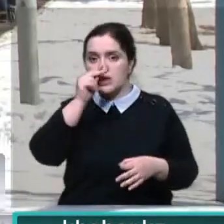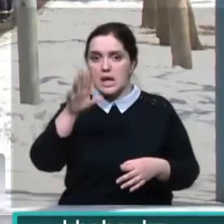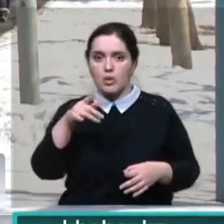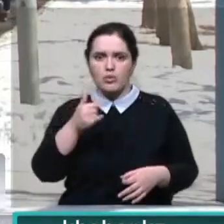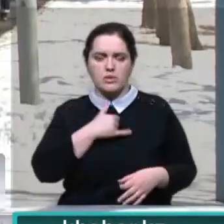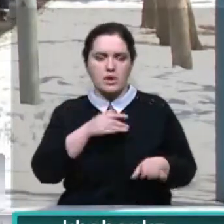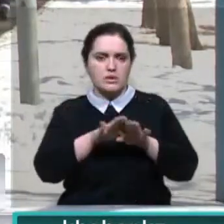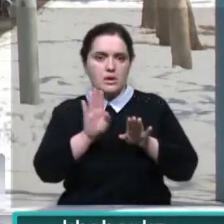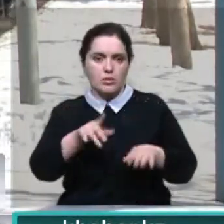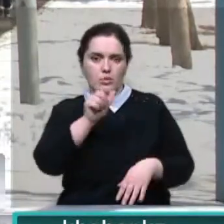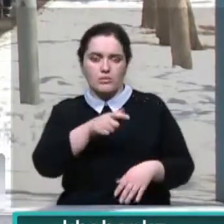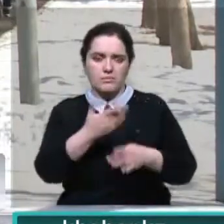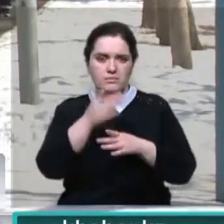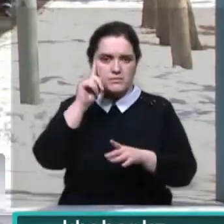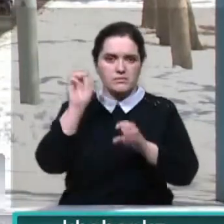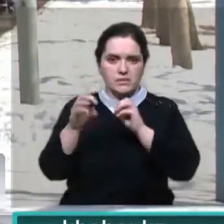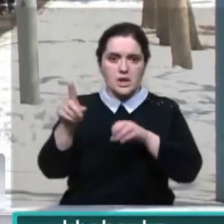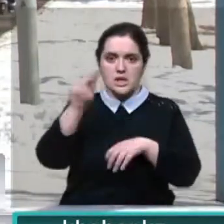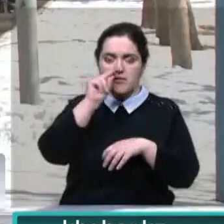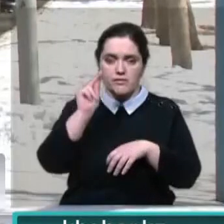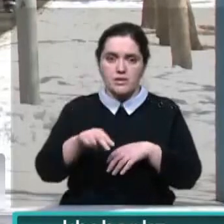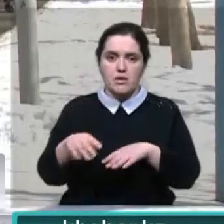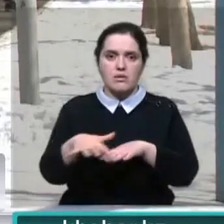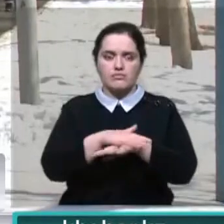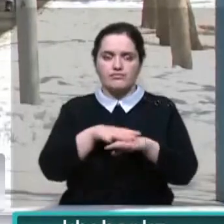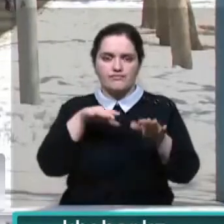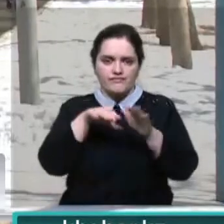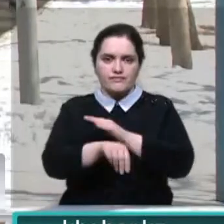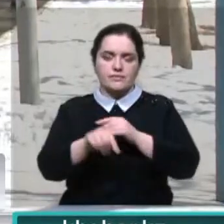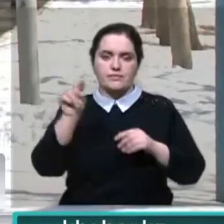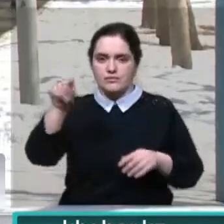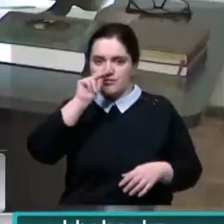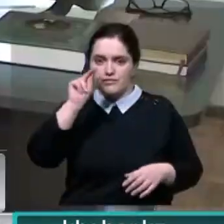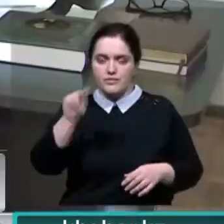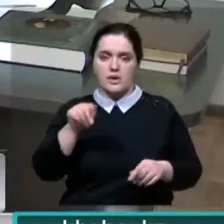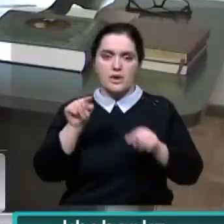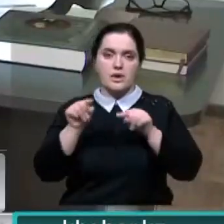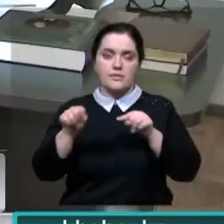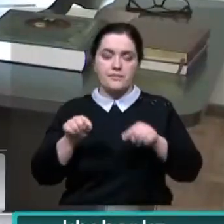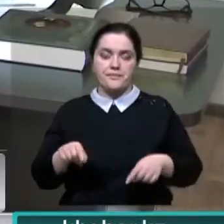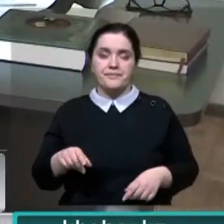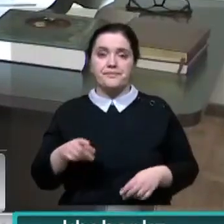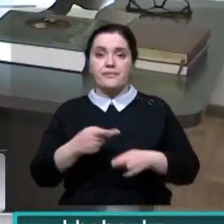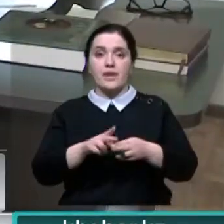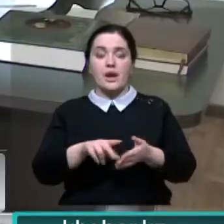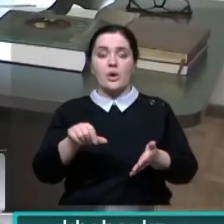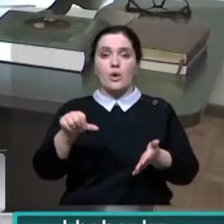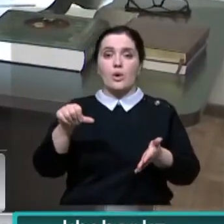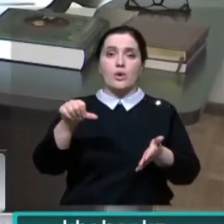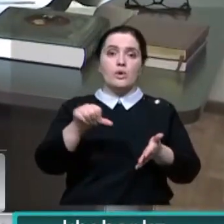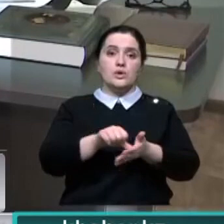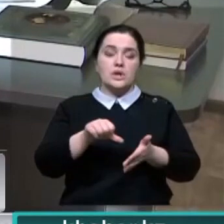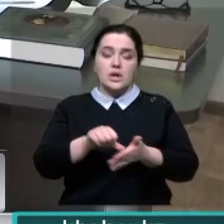что если на кого-то навесили ярлык «виновен», то общество воспринимает его как виновного человека. При всем этом кандидатов в коллегию